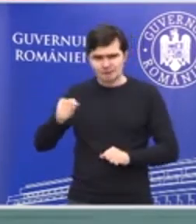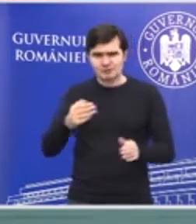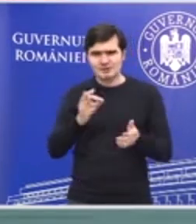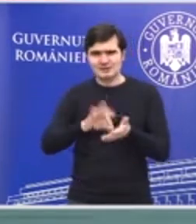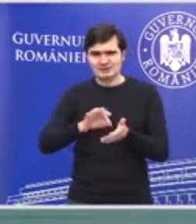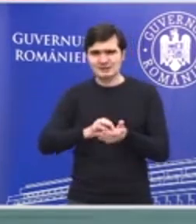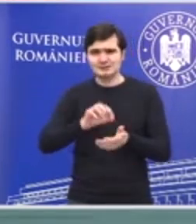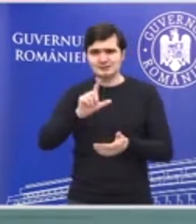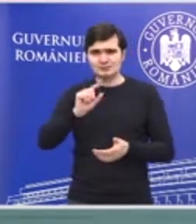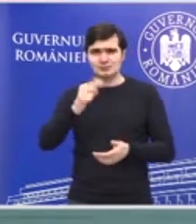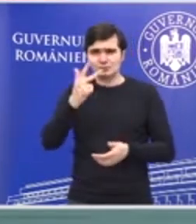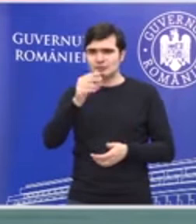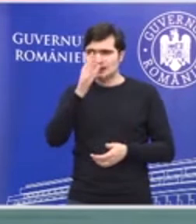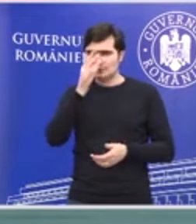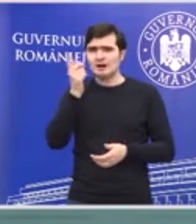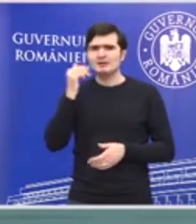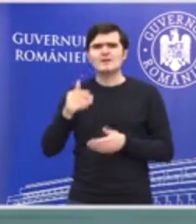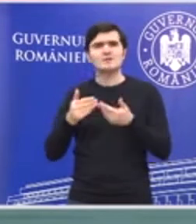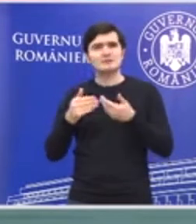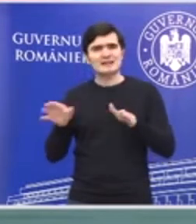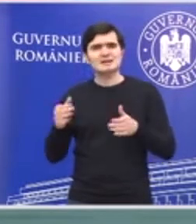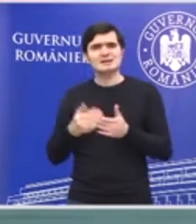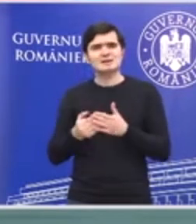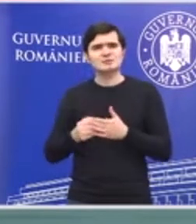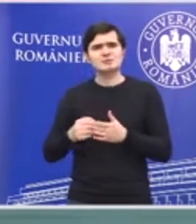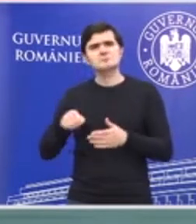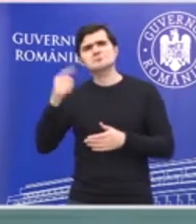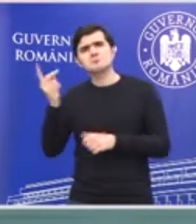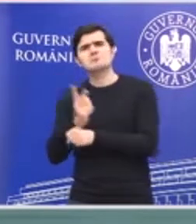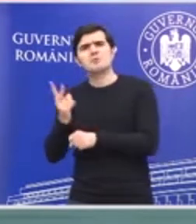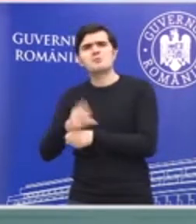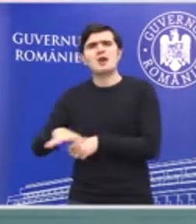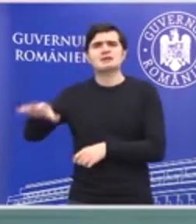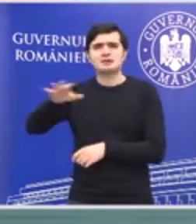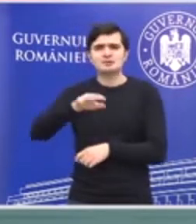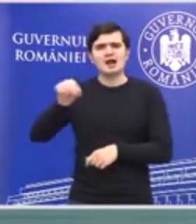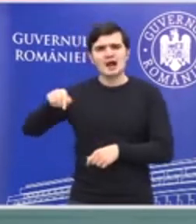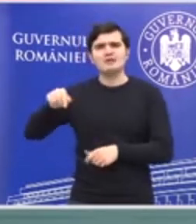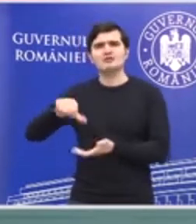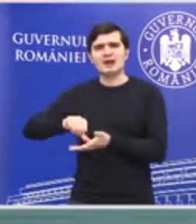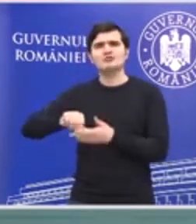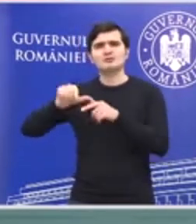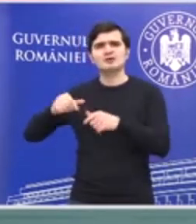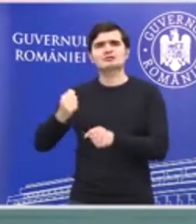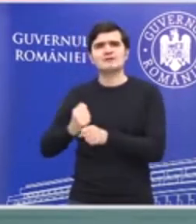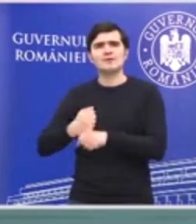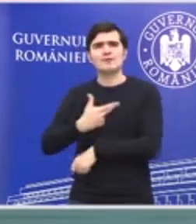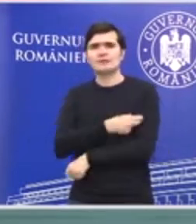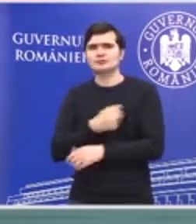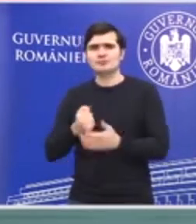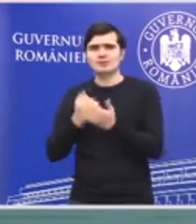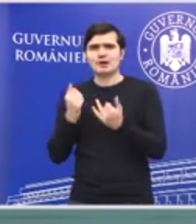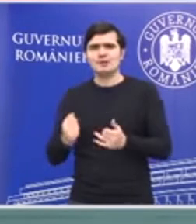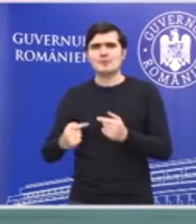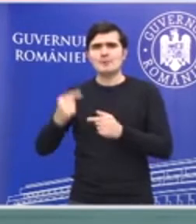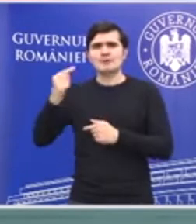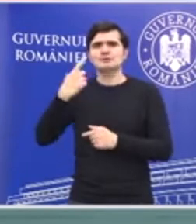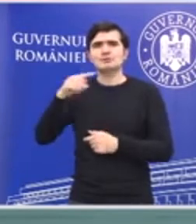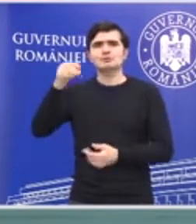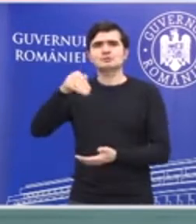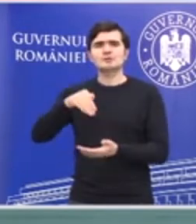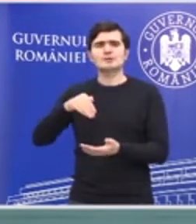de 23 martie, au fost deschise și pentru populația generală, au fost vaccinate până la acest moment peste